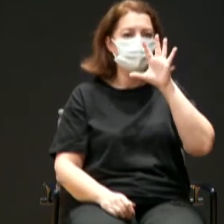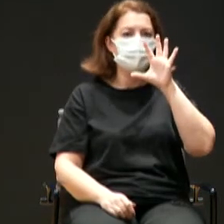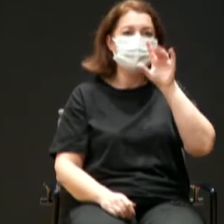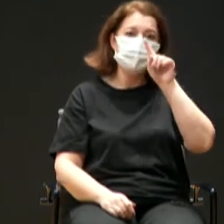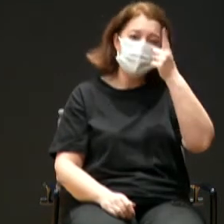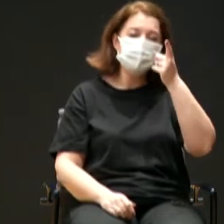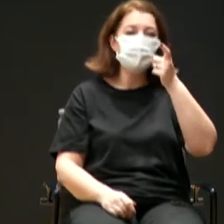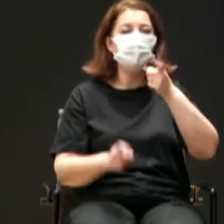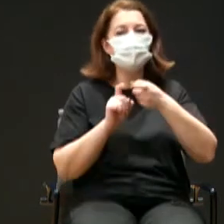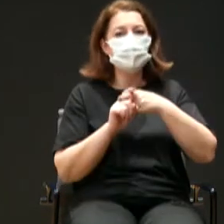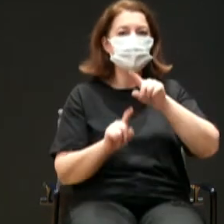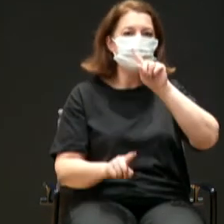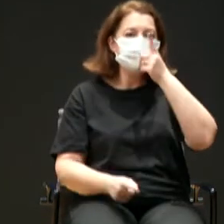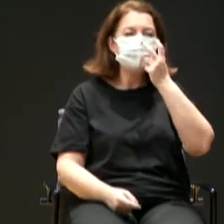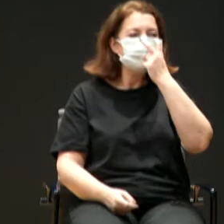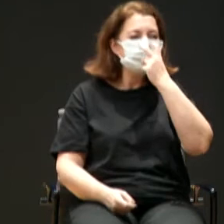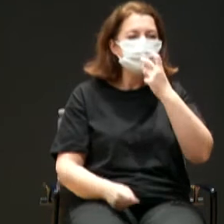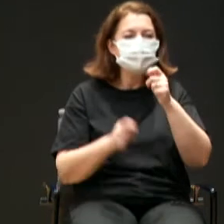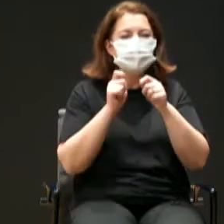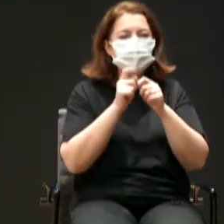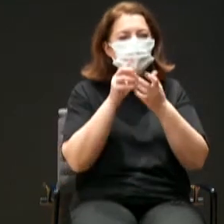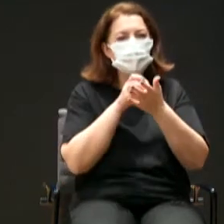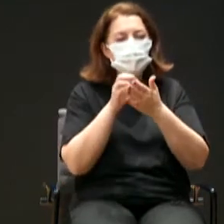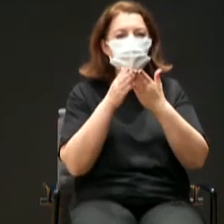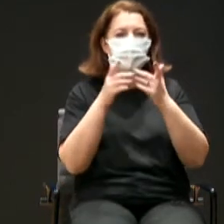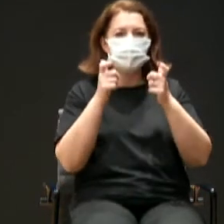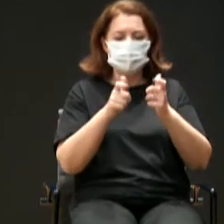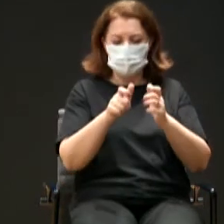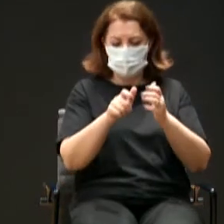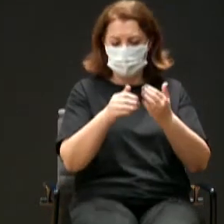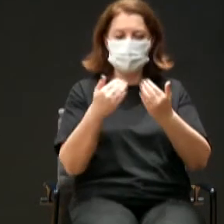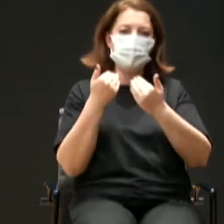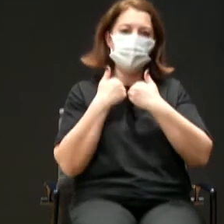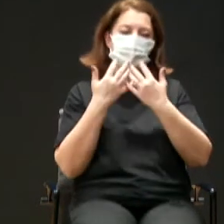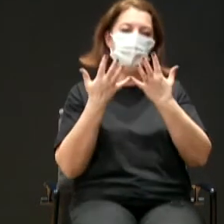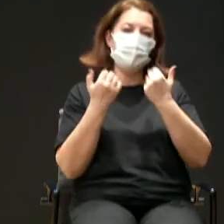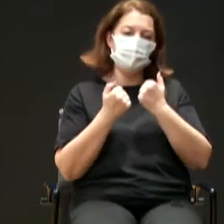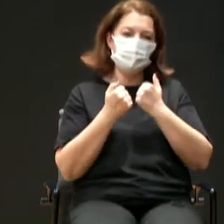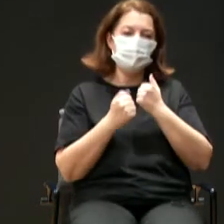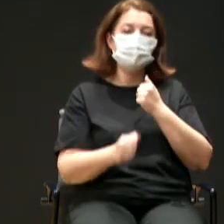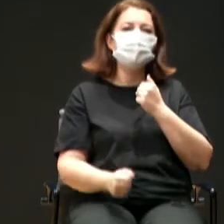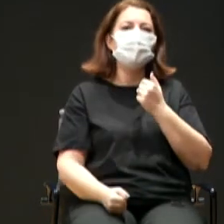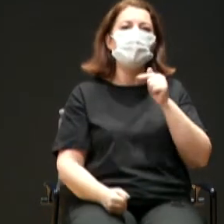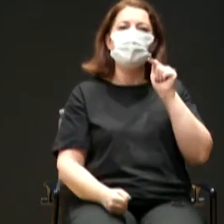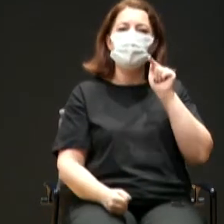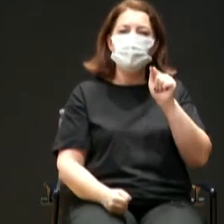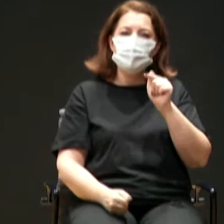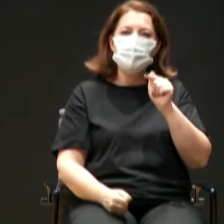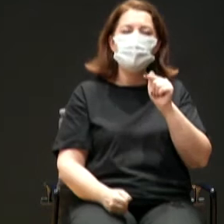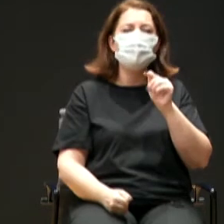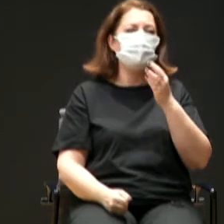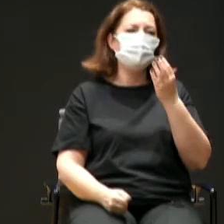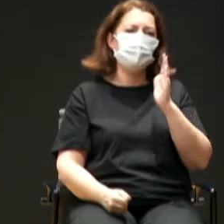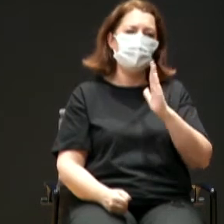sadece ve sadece ince işlerin bir kısmında Büyükşehir'den destek alınacak. Yani ki bu rutin bir